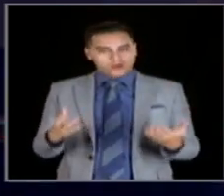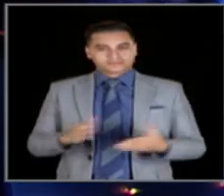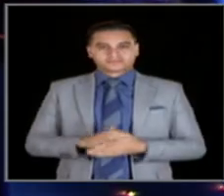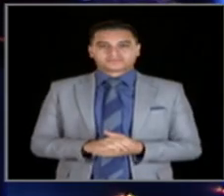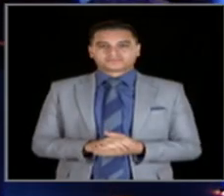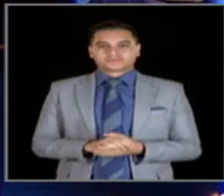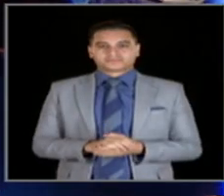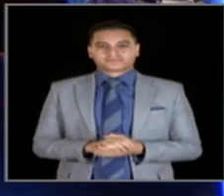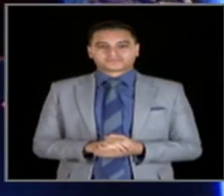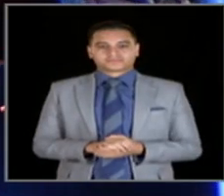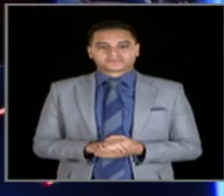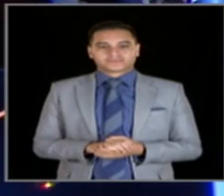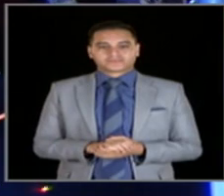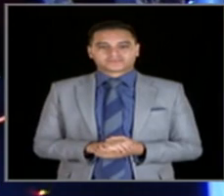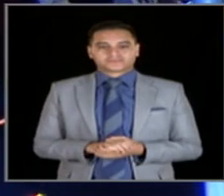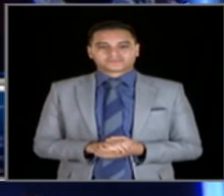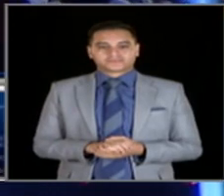والسؤال هو: